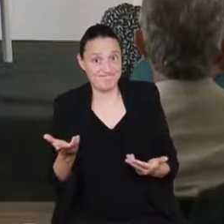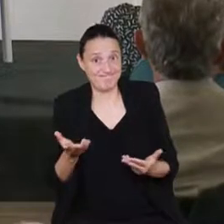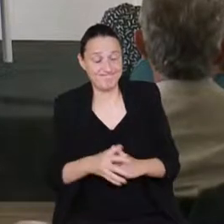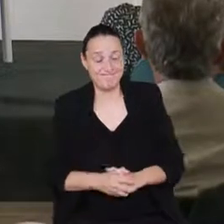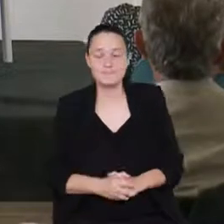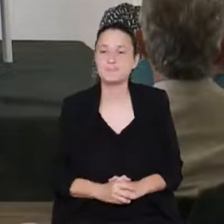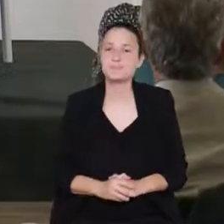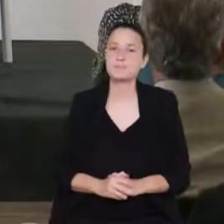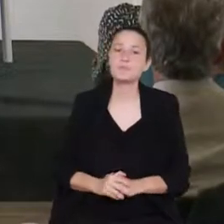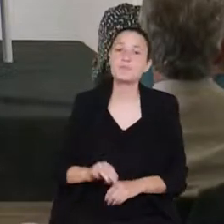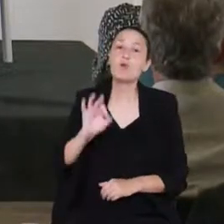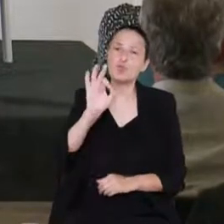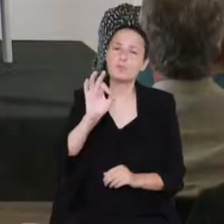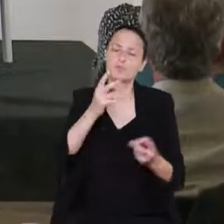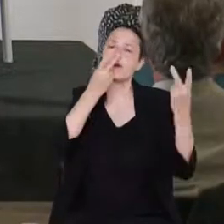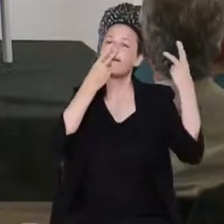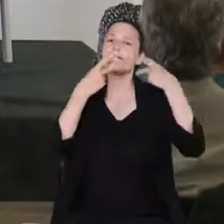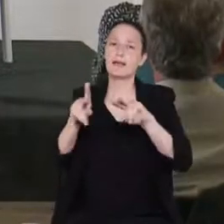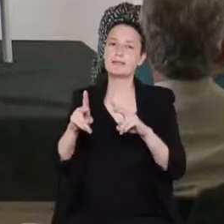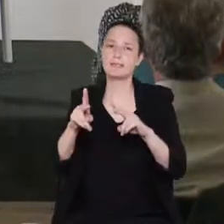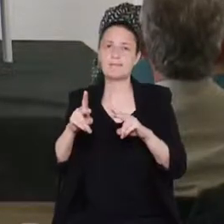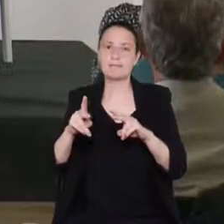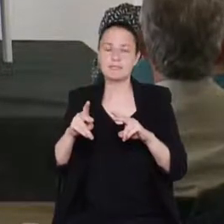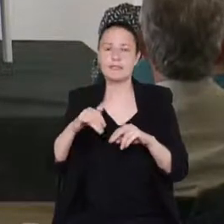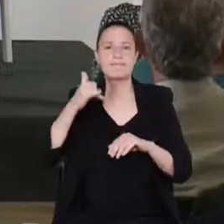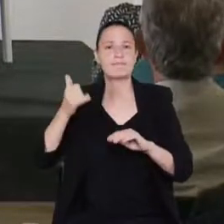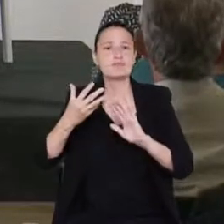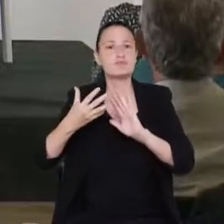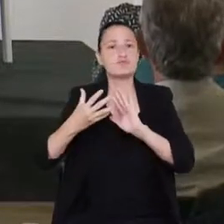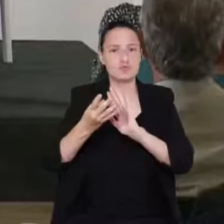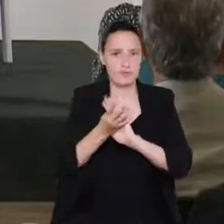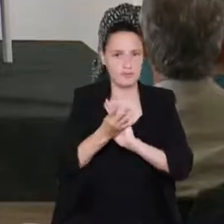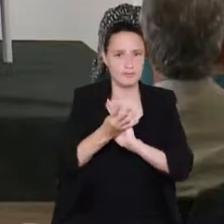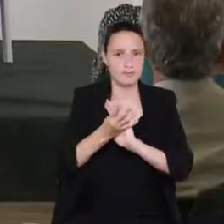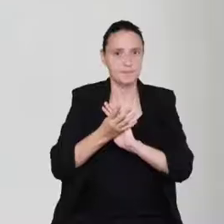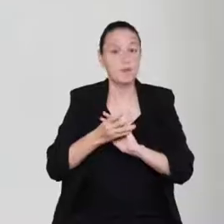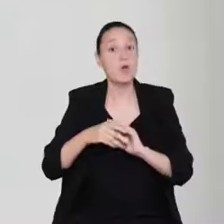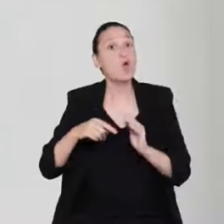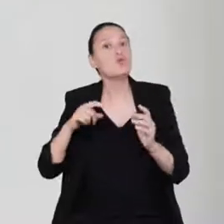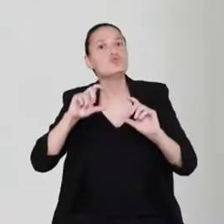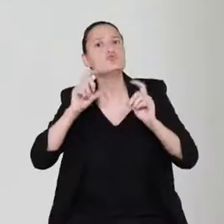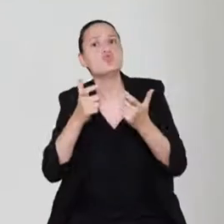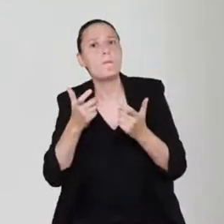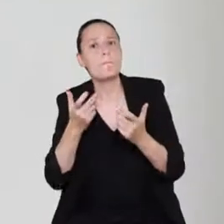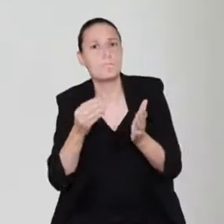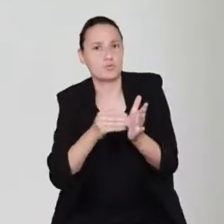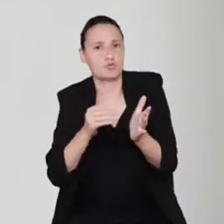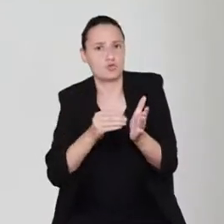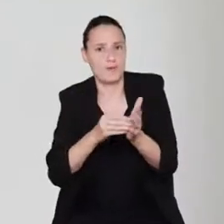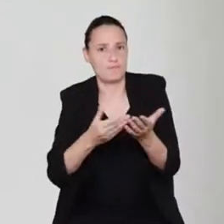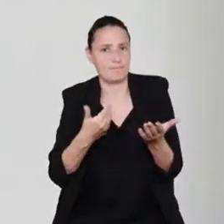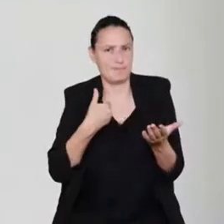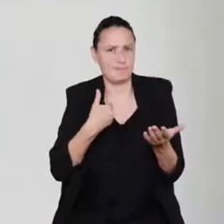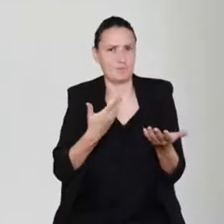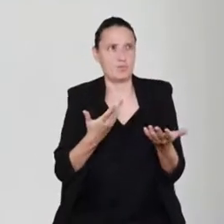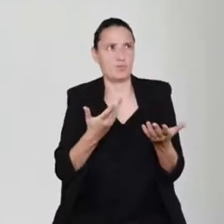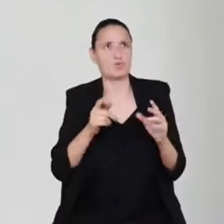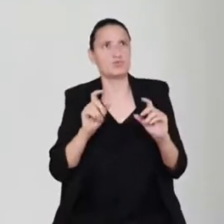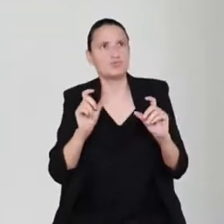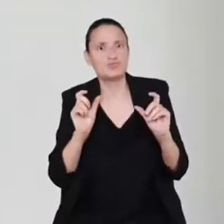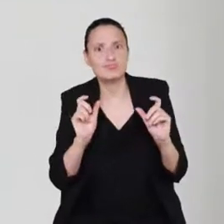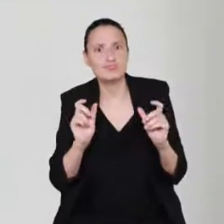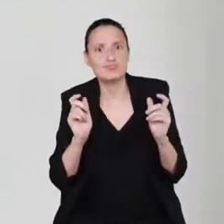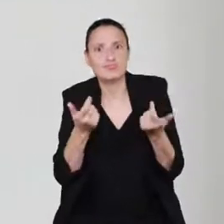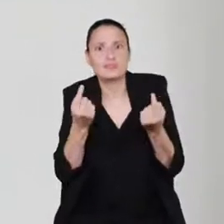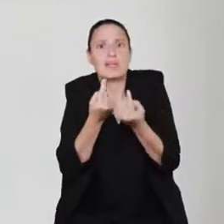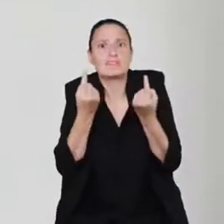No dobrze, to wróćmy jeszcze na chwilę do tego XIX wieku. Co było potrzebne, czy jakby co się wydarzyło, że